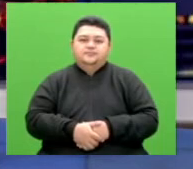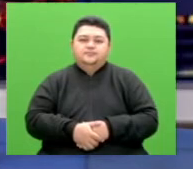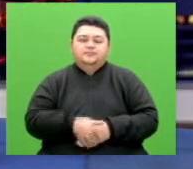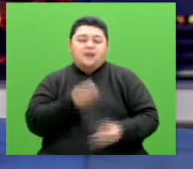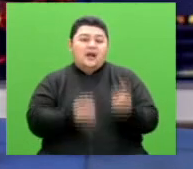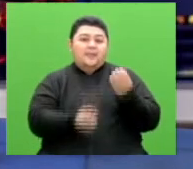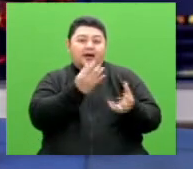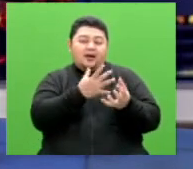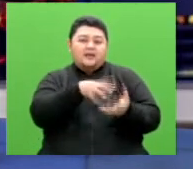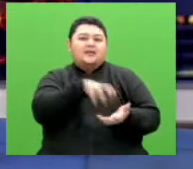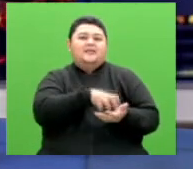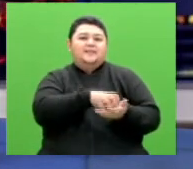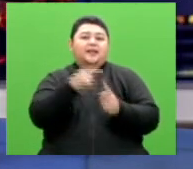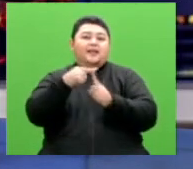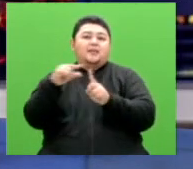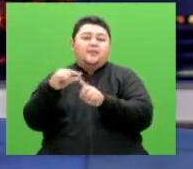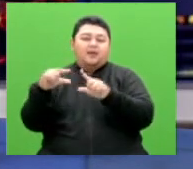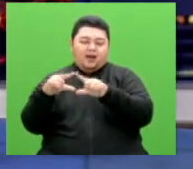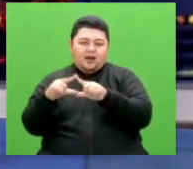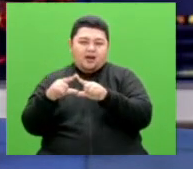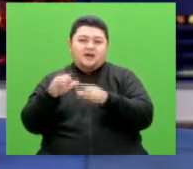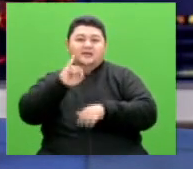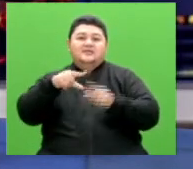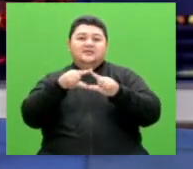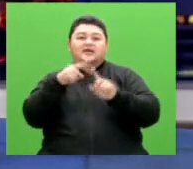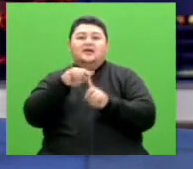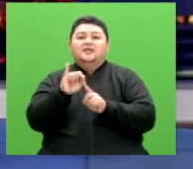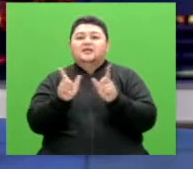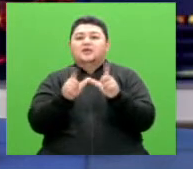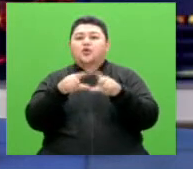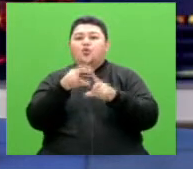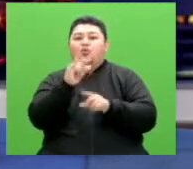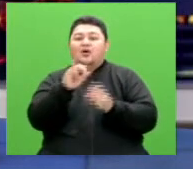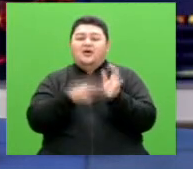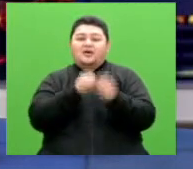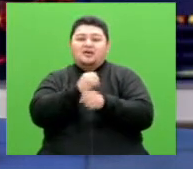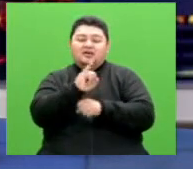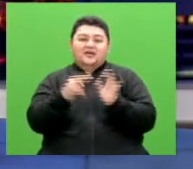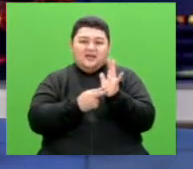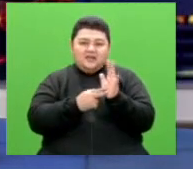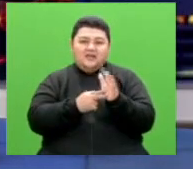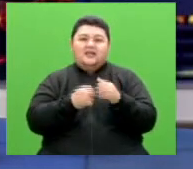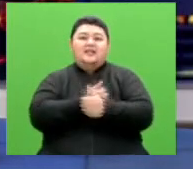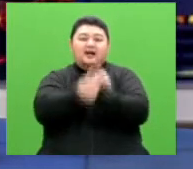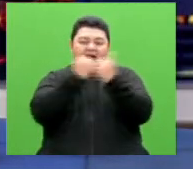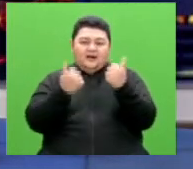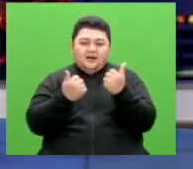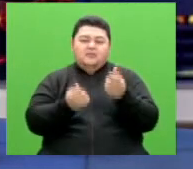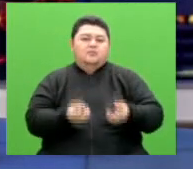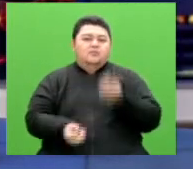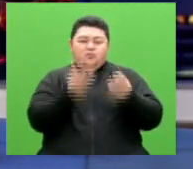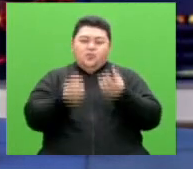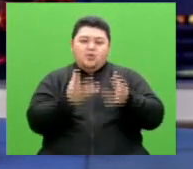Kebakaran di tempat pembuangan akhir atau TPA Jatiwaringin Mau, Kabupaten Tangerang semakin meluas. Kepulan asap